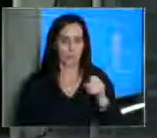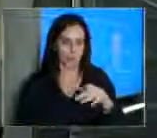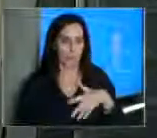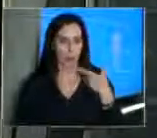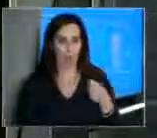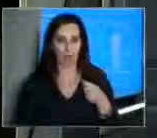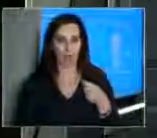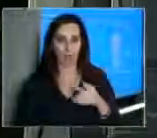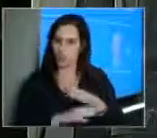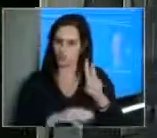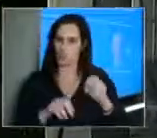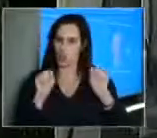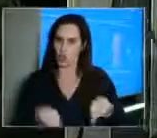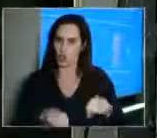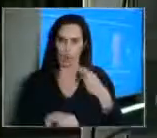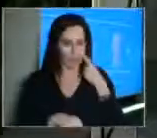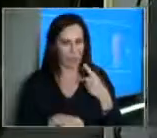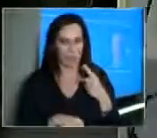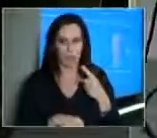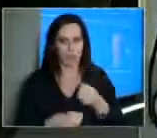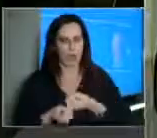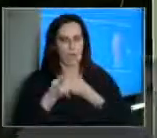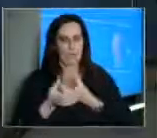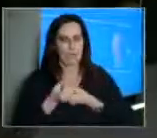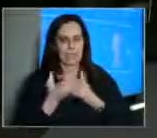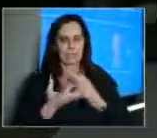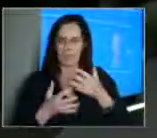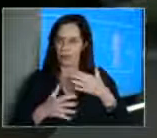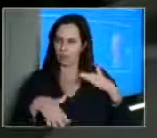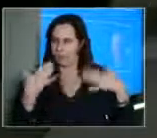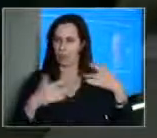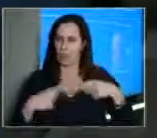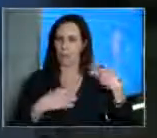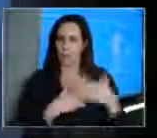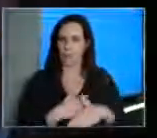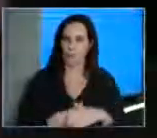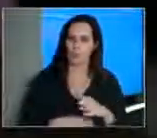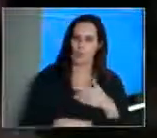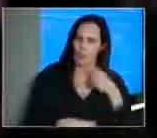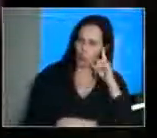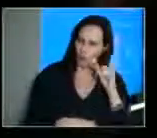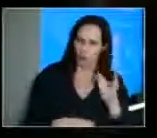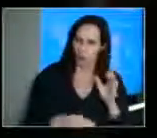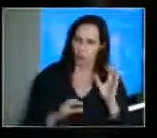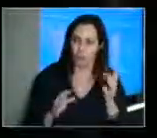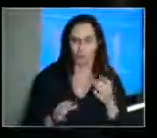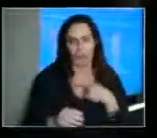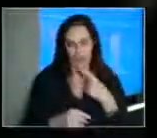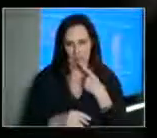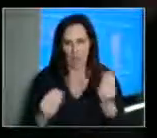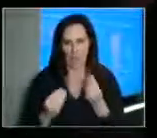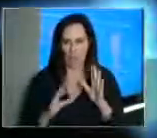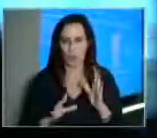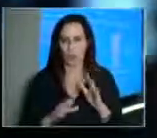מרגיש שהכל בשליטה? כי ככה נראה שהמסרים מפוזרים בימים האחרונים. אני לא חושב ששום דבר מפוזר. תראי, אני אגיד לך